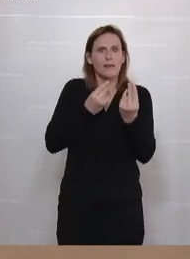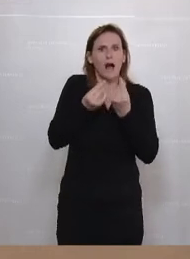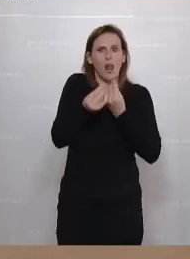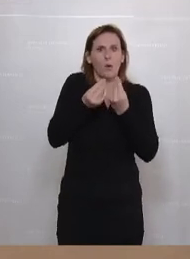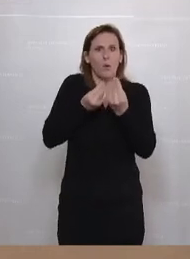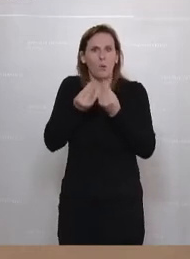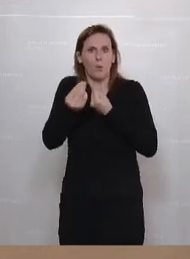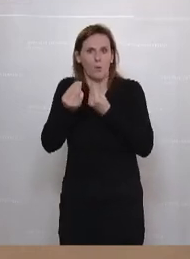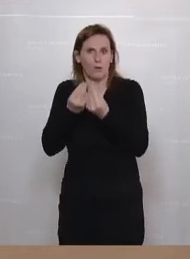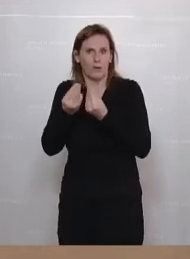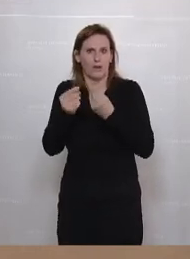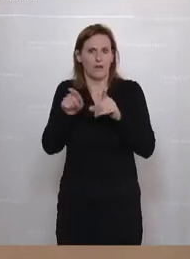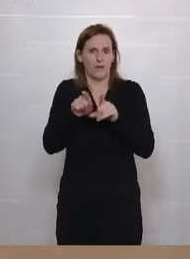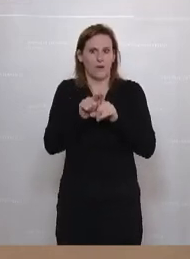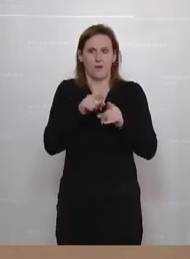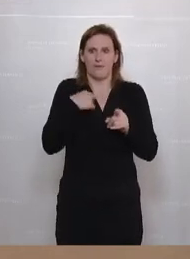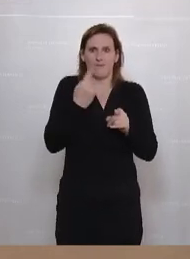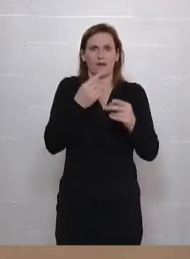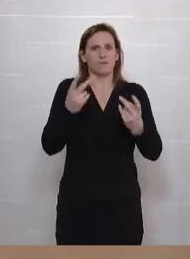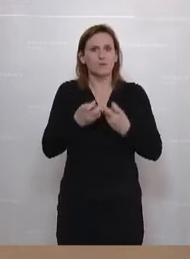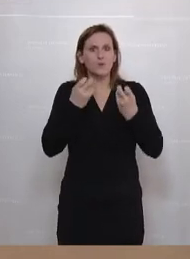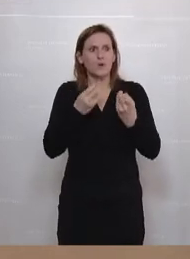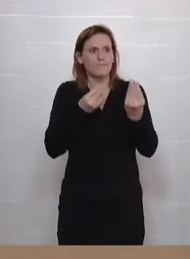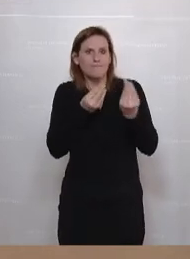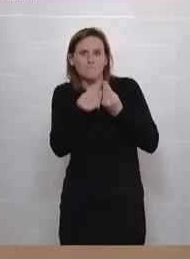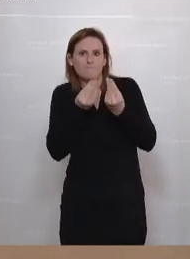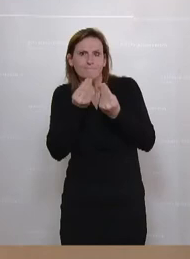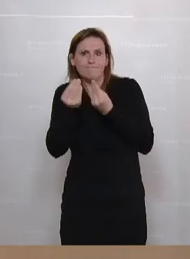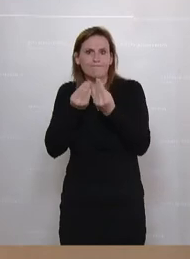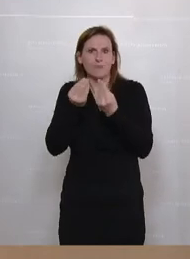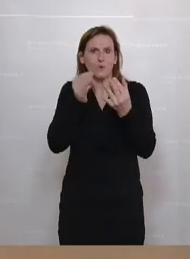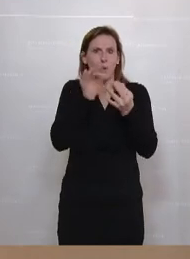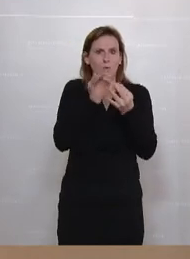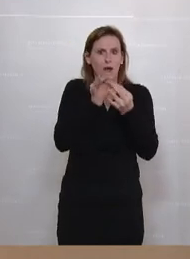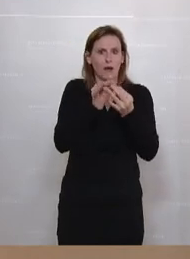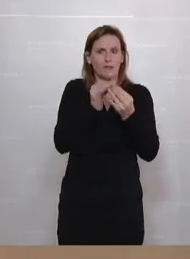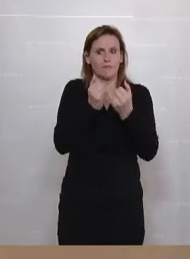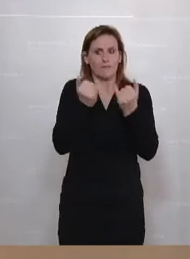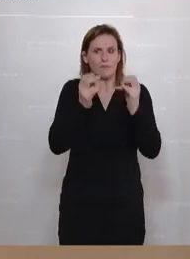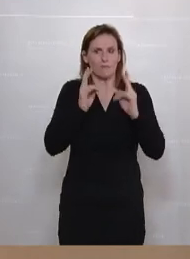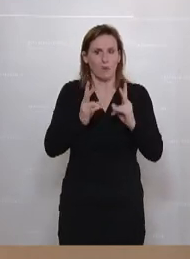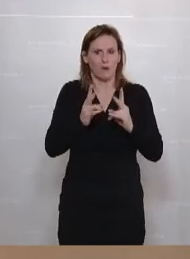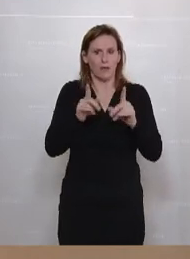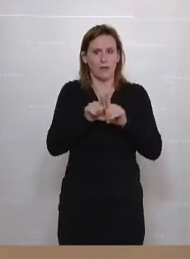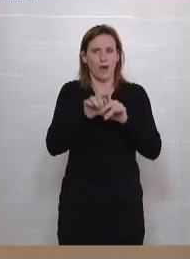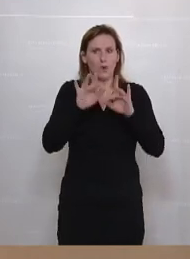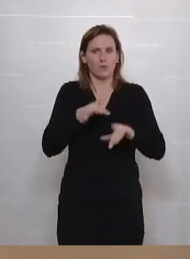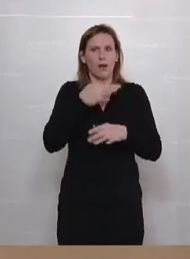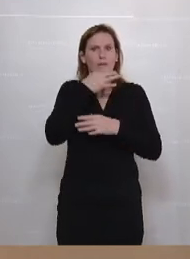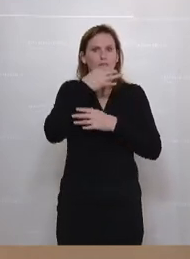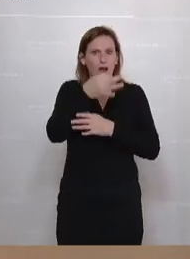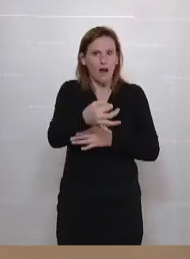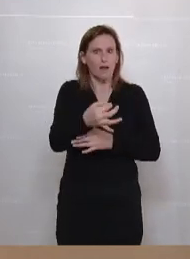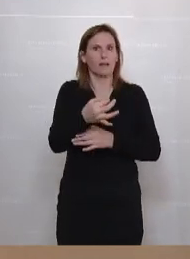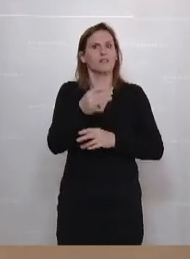aus Washington kriegen. Auch wir suchen natürlich das Gespräch dazu. Und ich glaube, wenn es hier Fragen gibt, und es gibt da